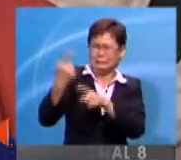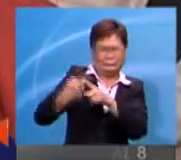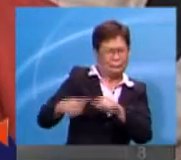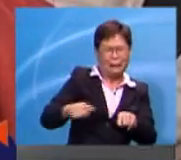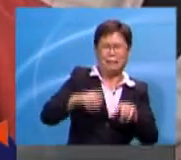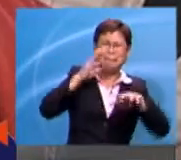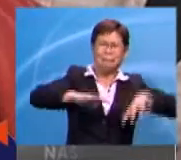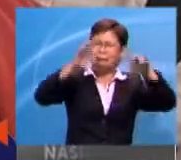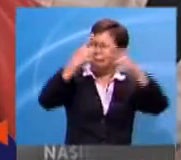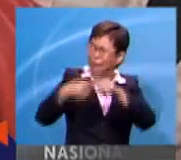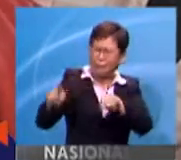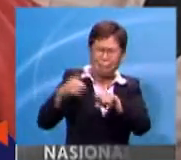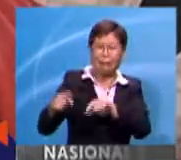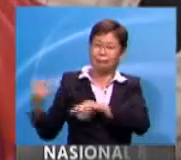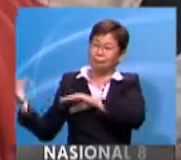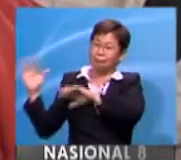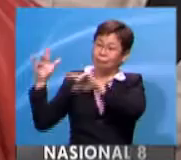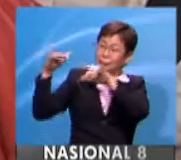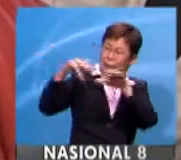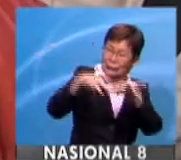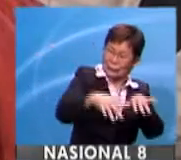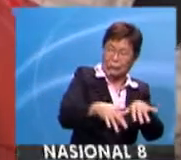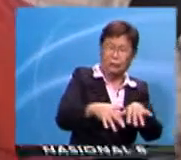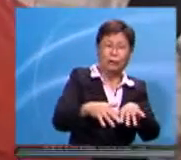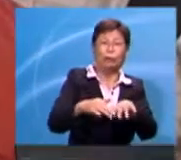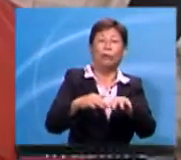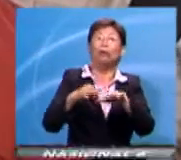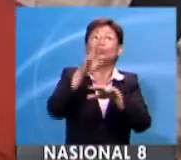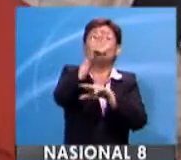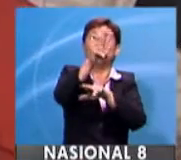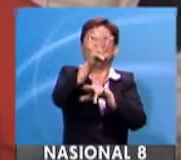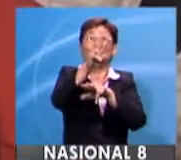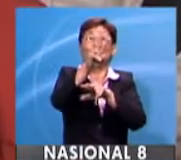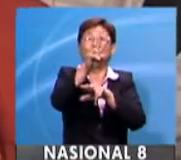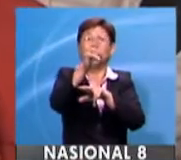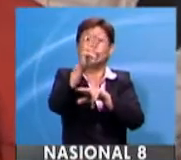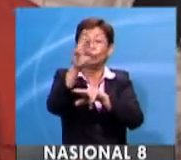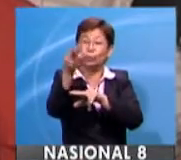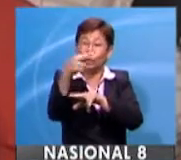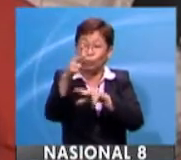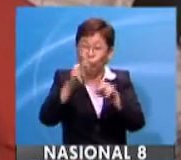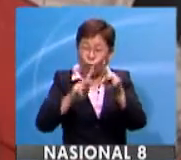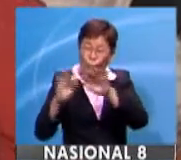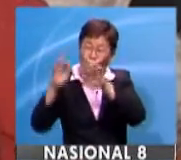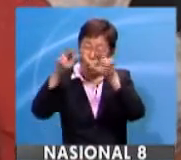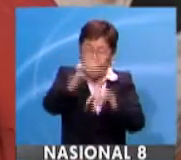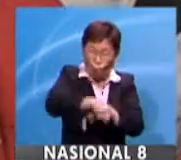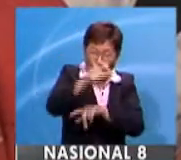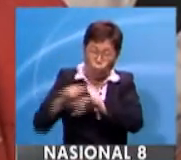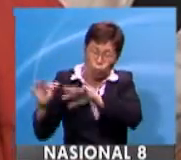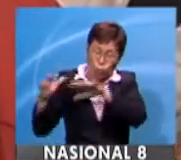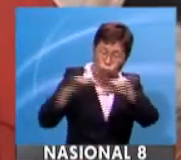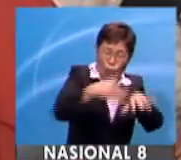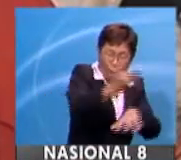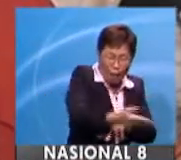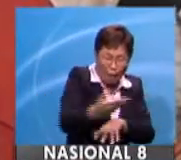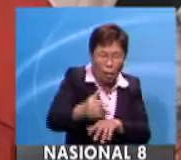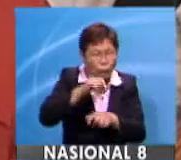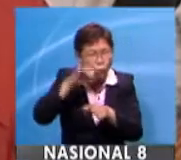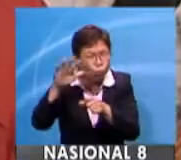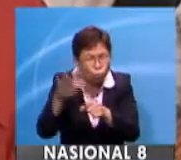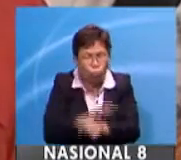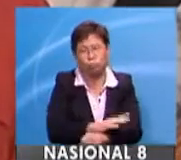jadi yang datang ke sini hampir 2000 orangadankan bekalan yang dihantar tidak